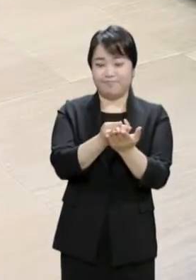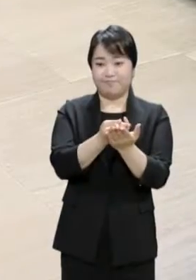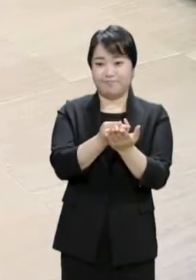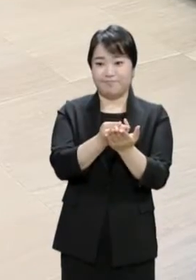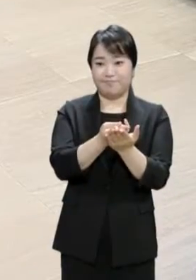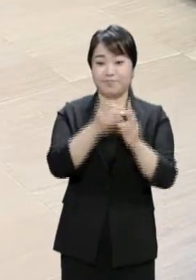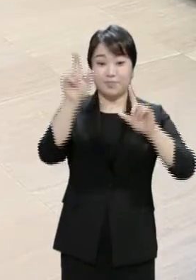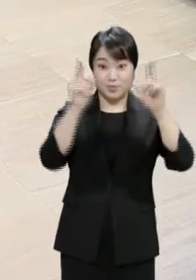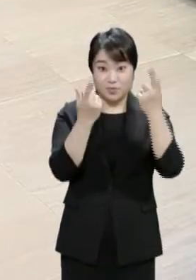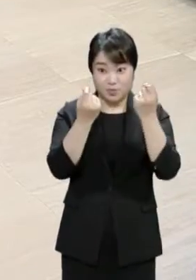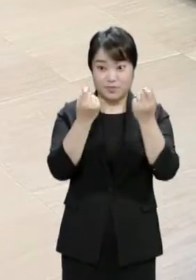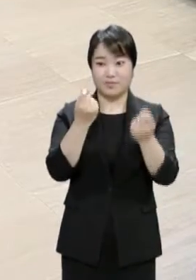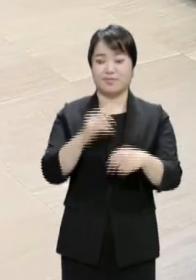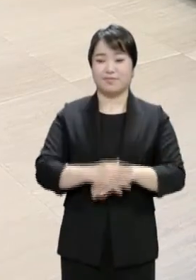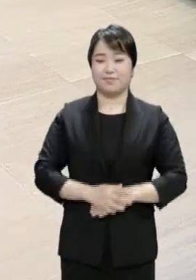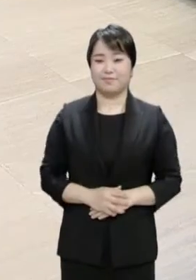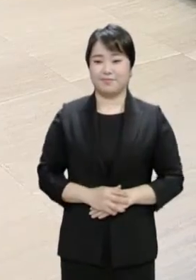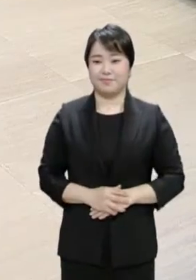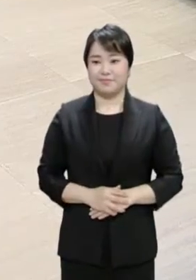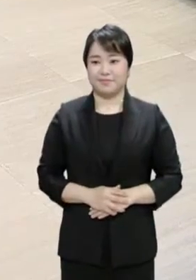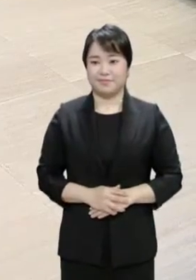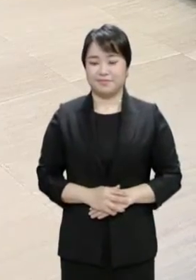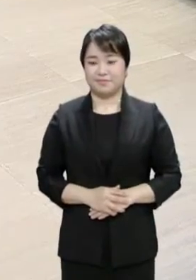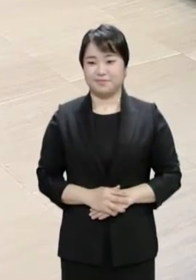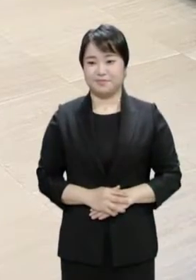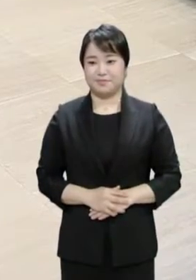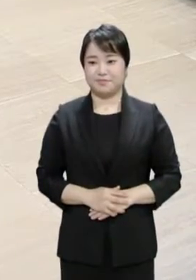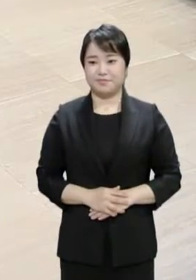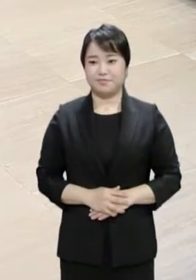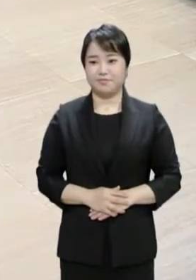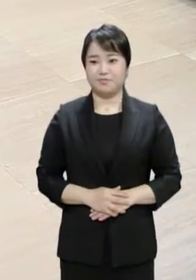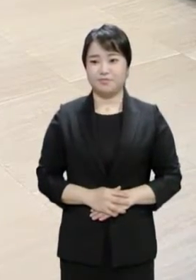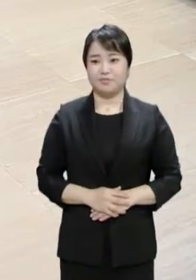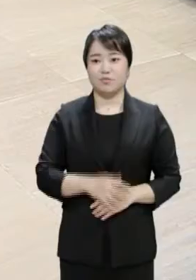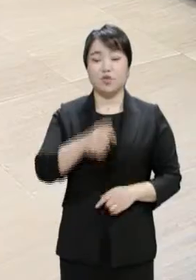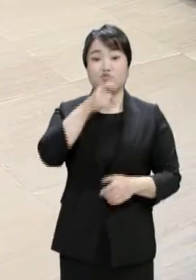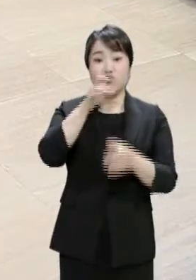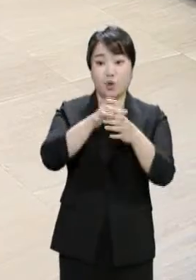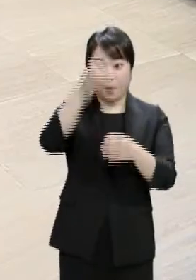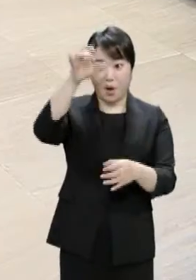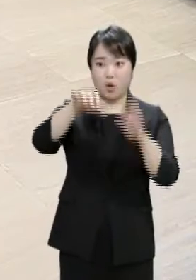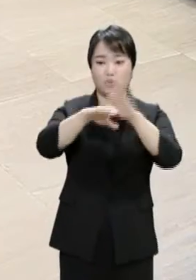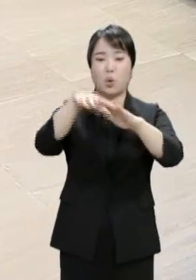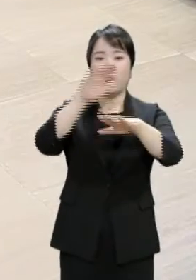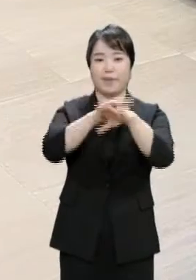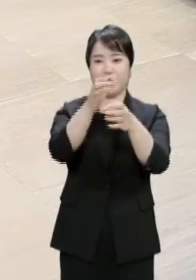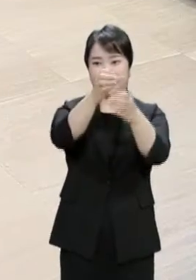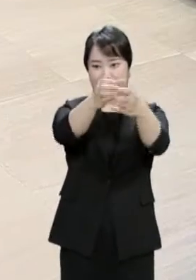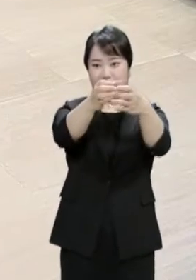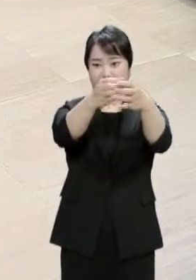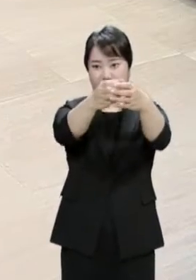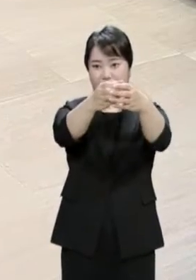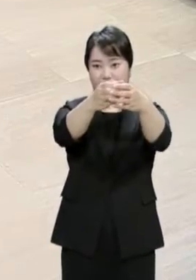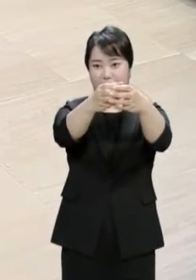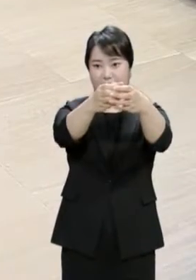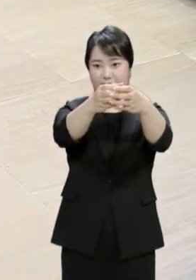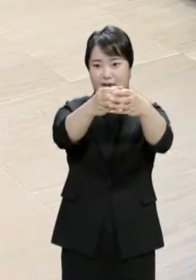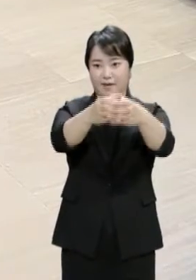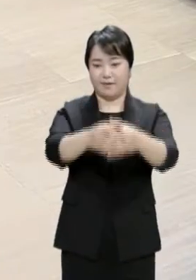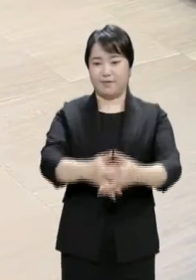브릿지와 동일한 자세를 취해주시고요. 물통을 손에 쥐어주세요. 이